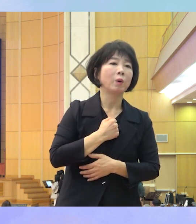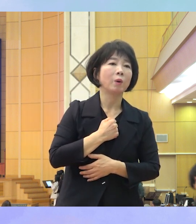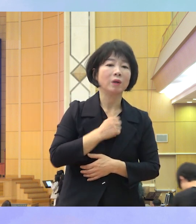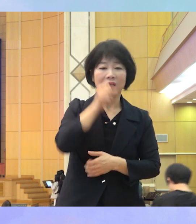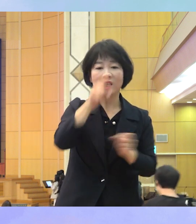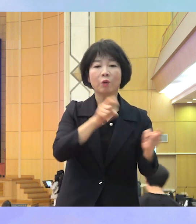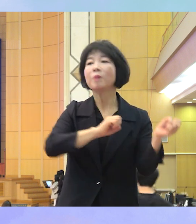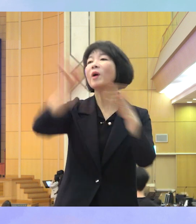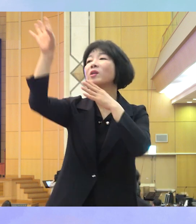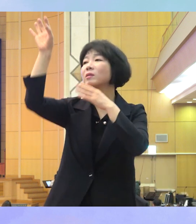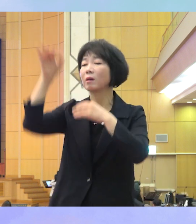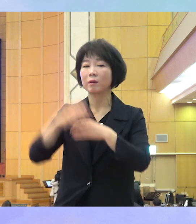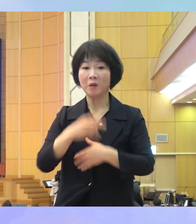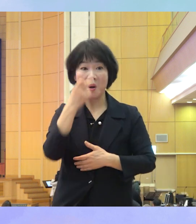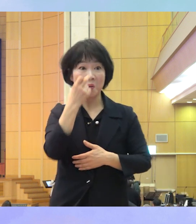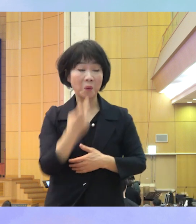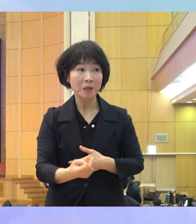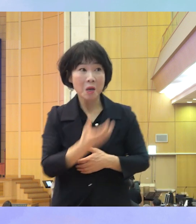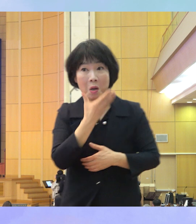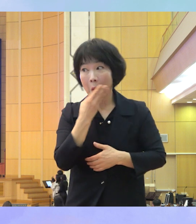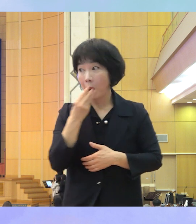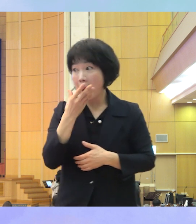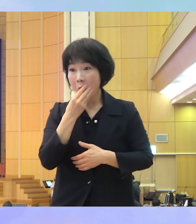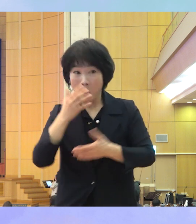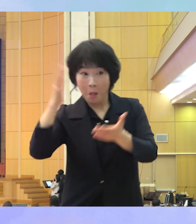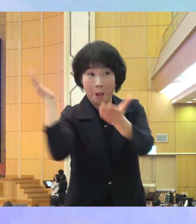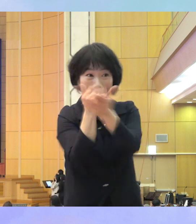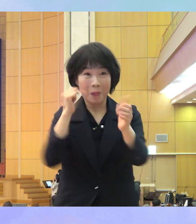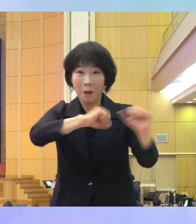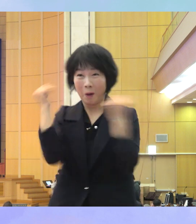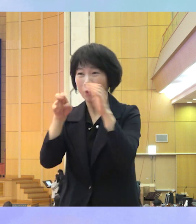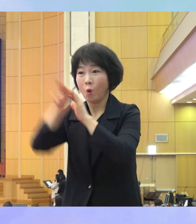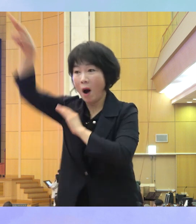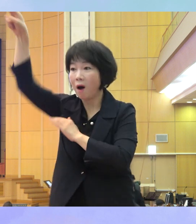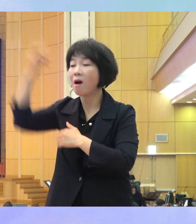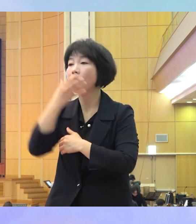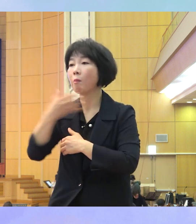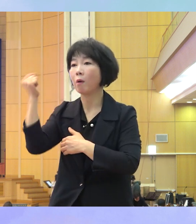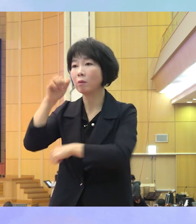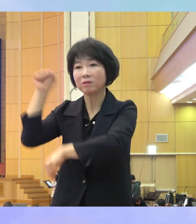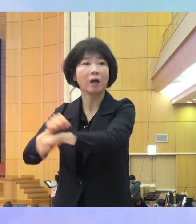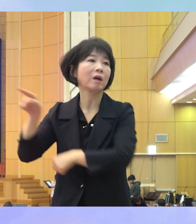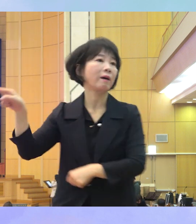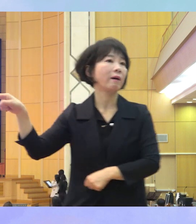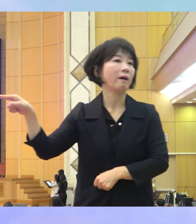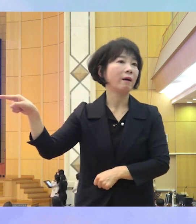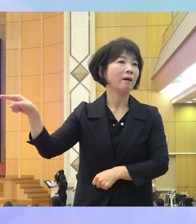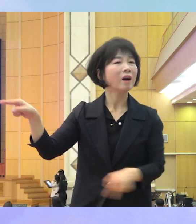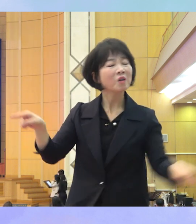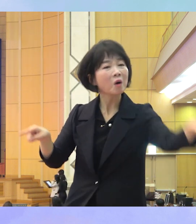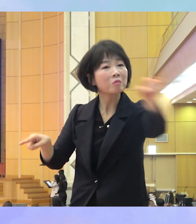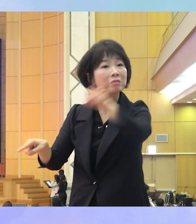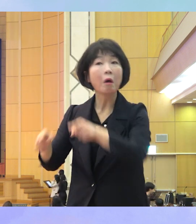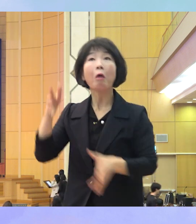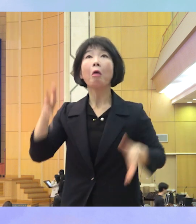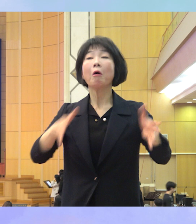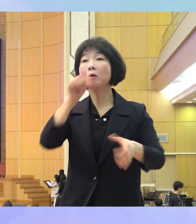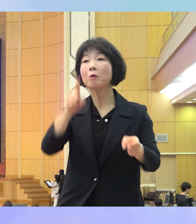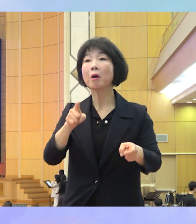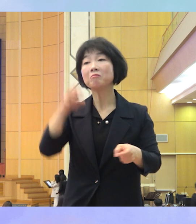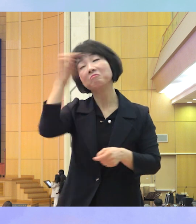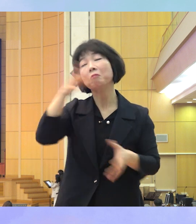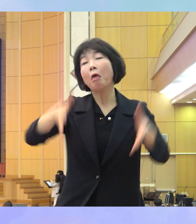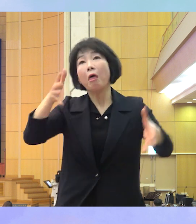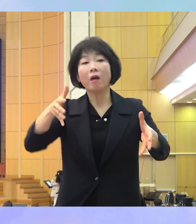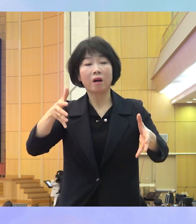받고선 그냥 튀어 삼촌 튀었잖아. 얼마나 축복 있는 사람 됐어요. 에서 같은 자가 되지 말라는 거예요. 기회가 왔는데도